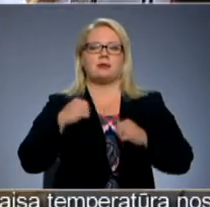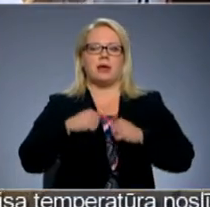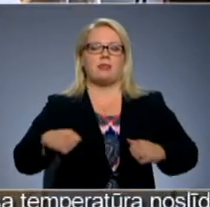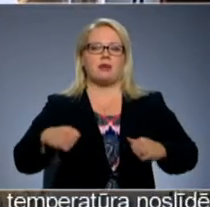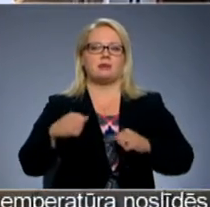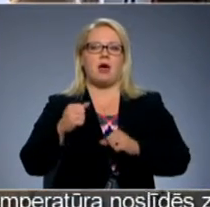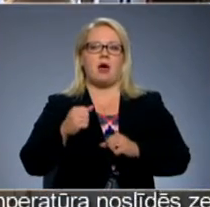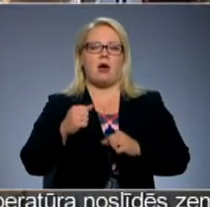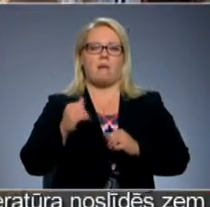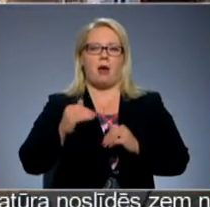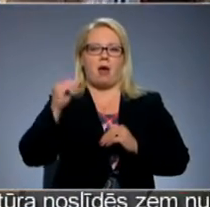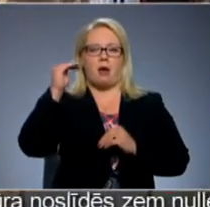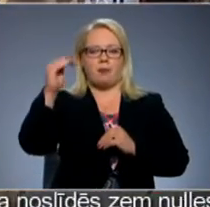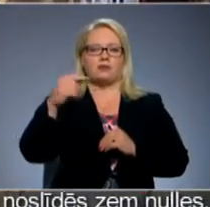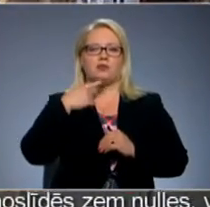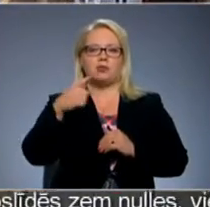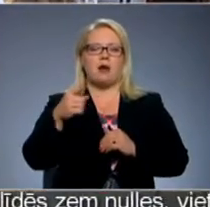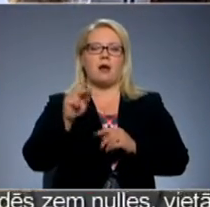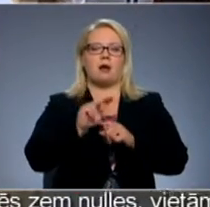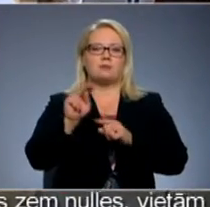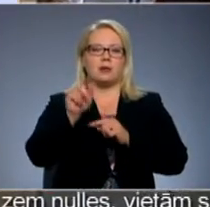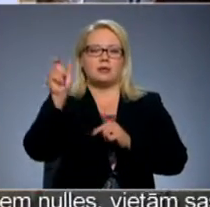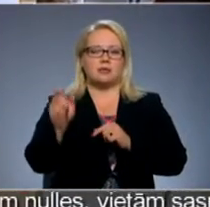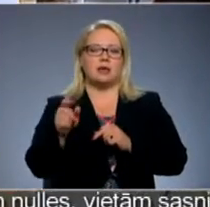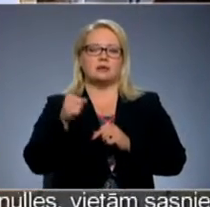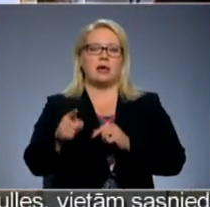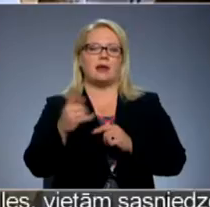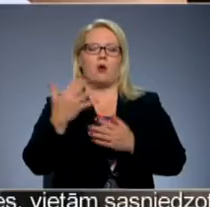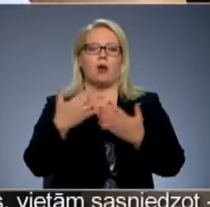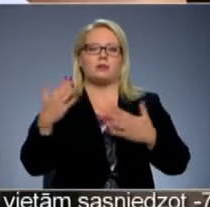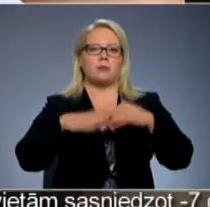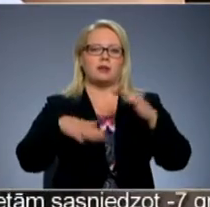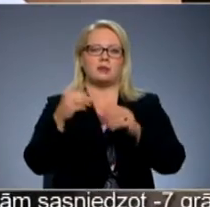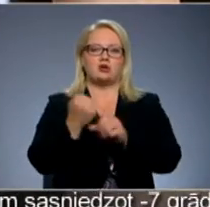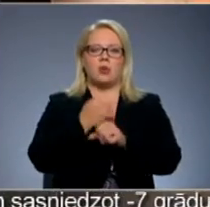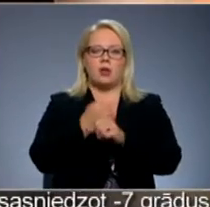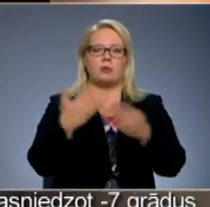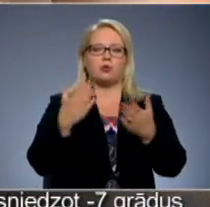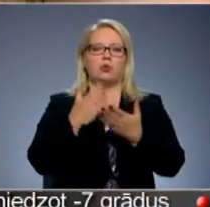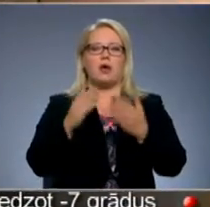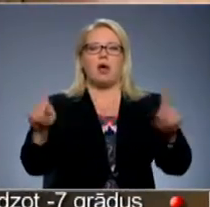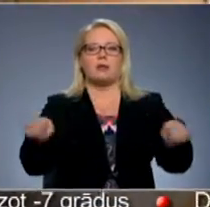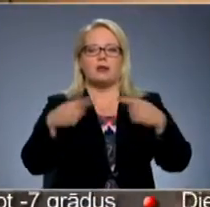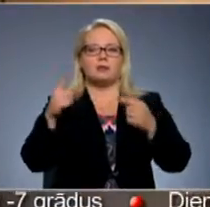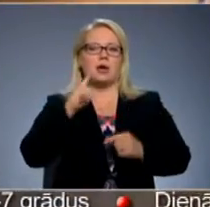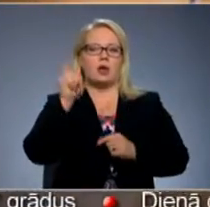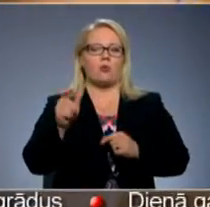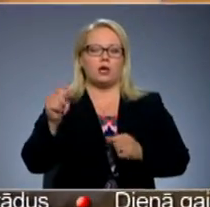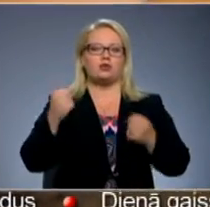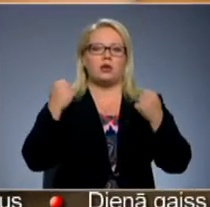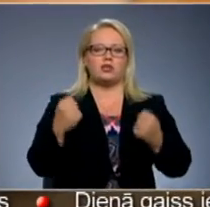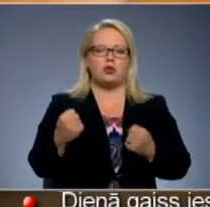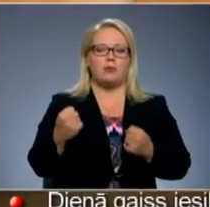pakāpes. Ritvars Leitāns norāda, tāpat neizpaliek dažādas praktiskās nodarbības, kurās tiek attīstīta kadetu izturība, spēks